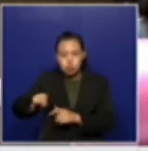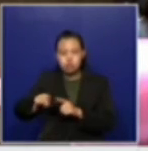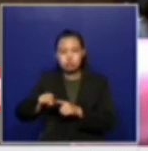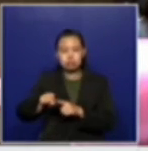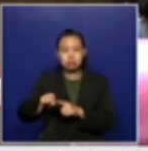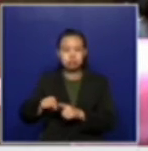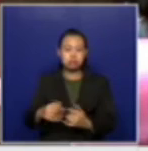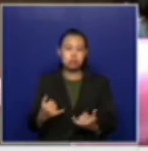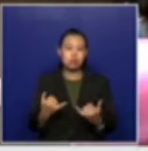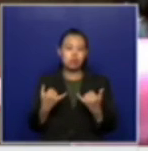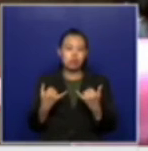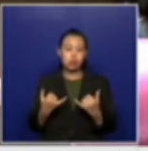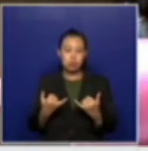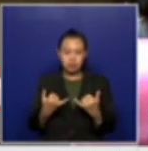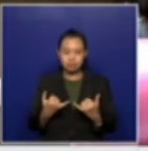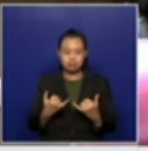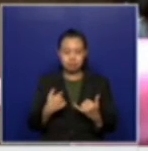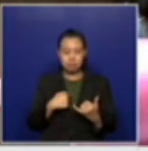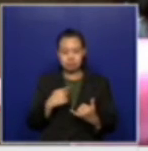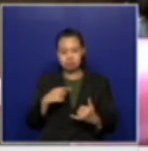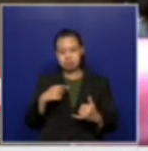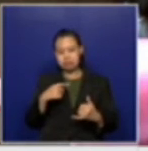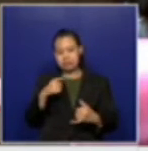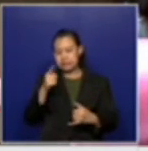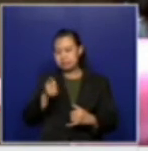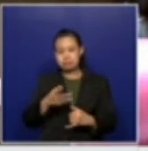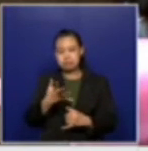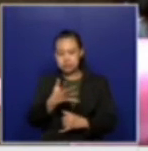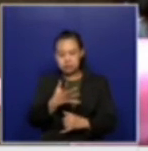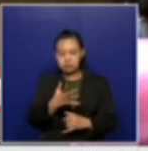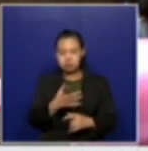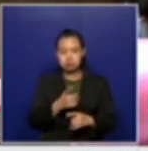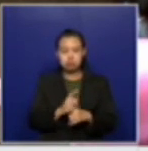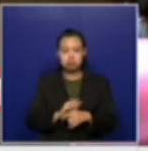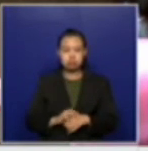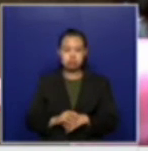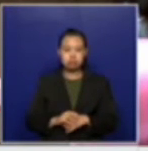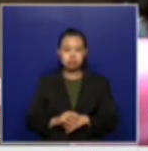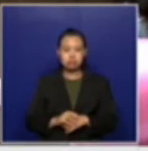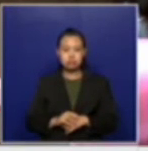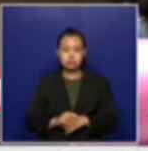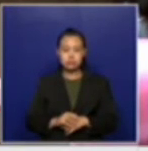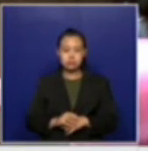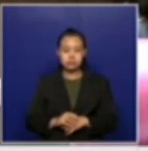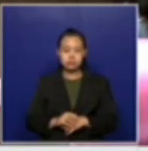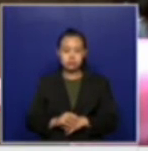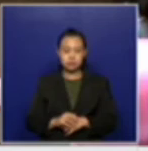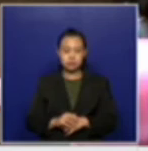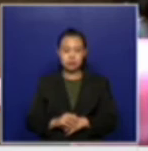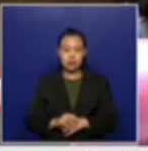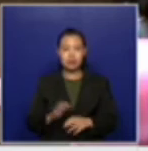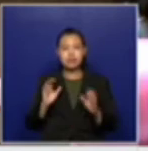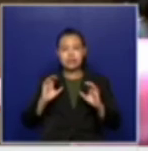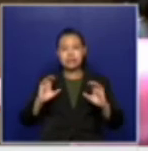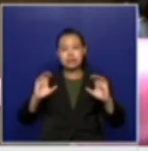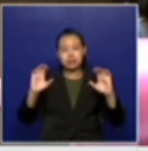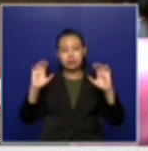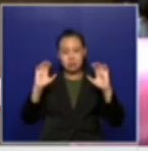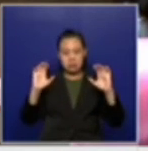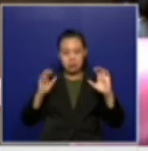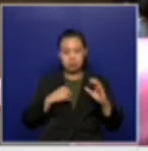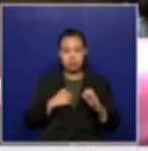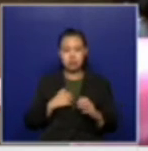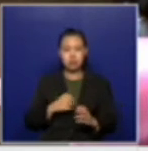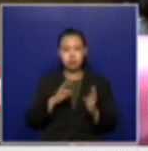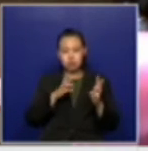วะที่เป็นจริงอย่างที่ผมได้กล่าวเปลี่ยนไปแล้วผมถึงบอกว่าการที่รัฐบาลมีมาตรการดังกล่าวนั้น